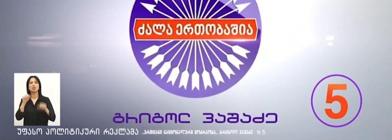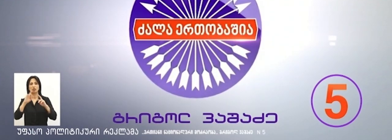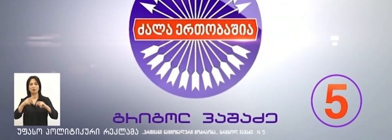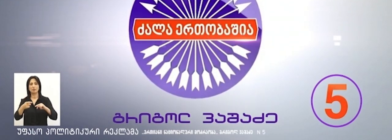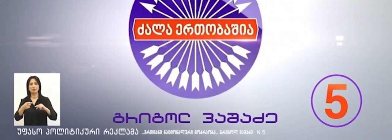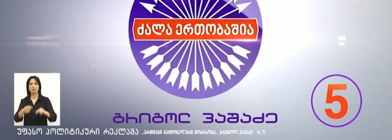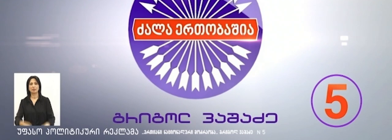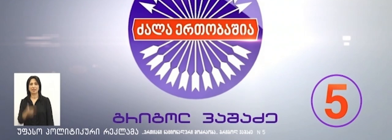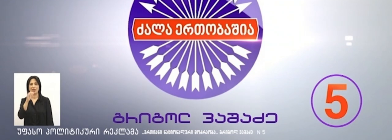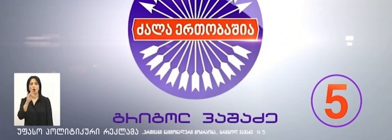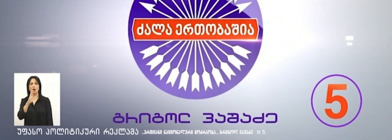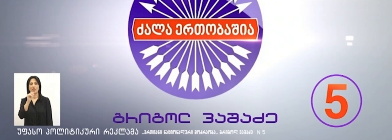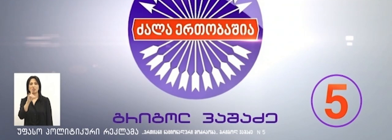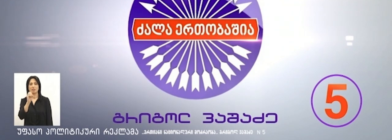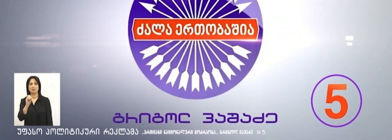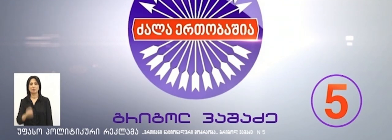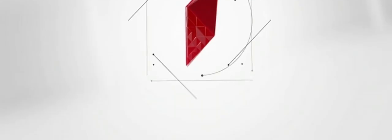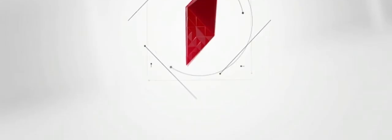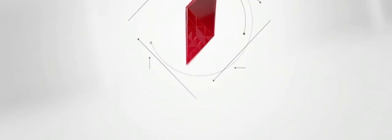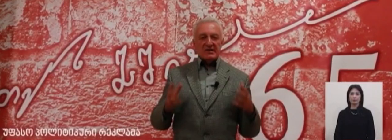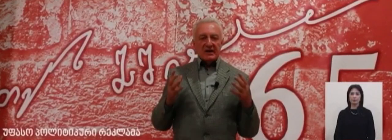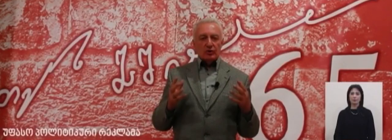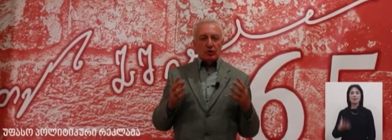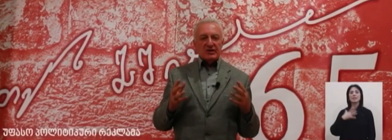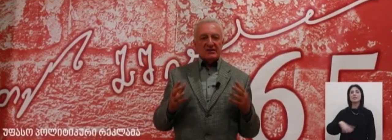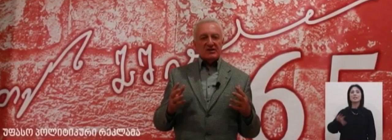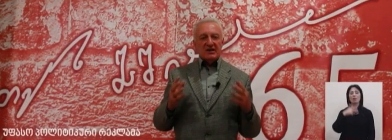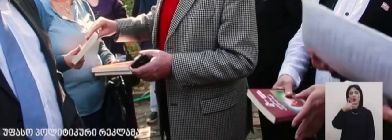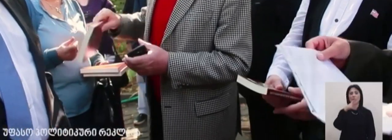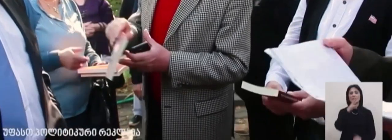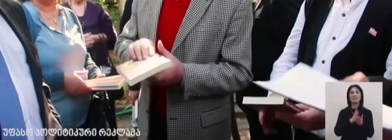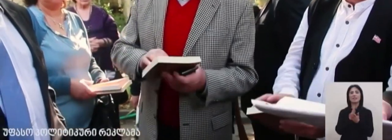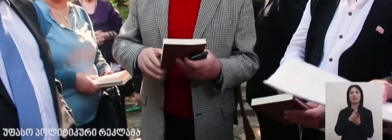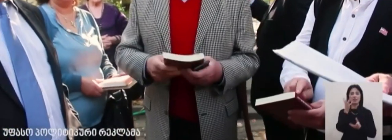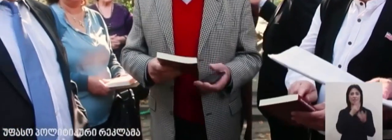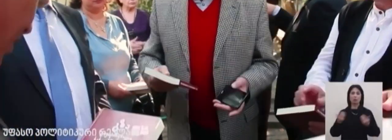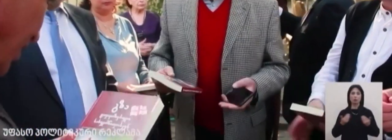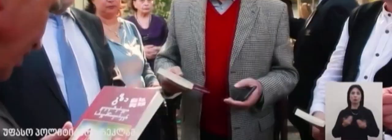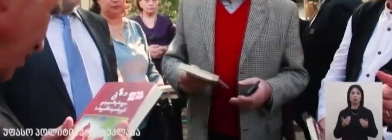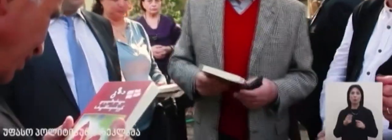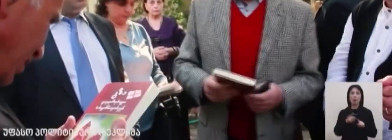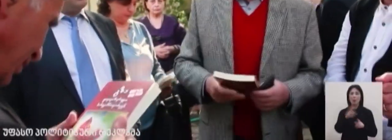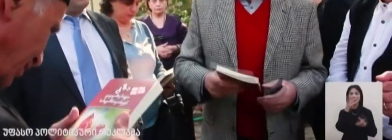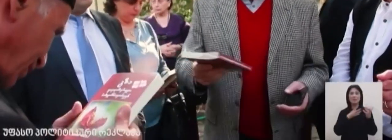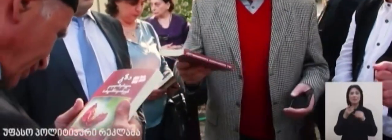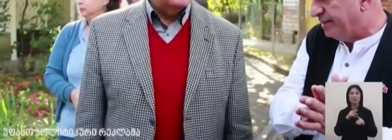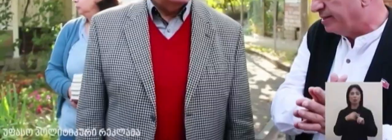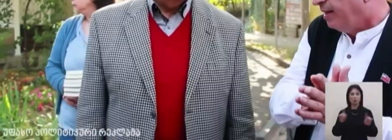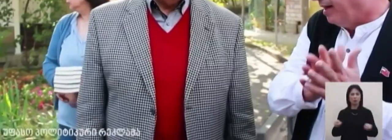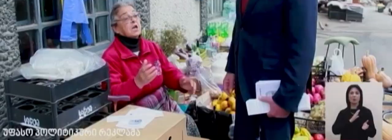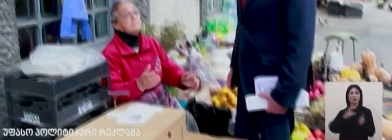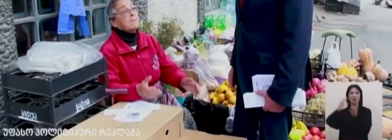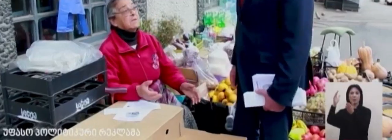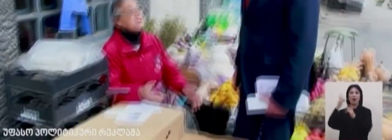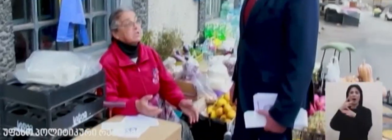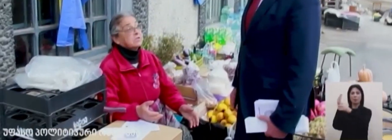ჩვენ შევცვლით. გრიგოლ ვაშაძე. საქართველო 30 წელია სიყალბეში ცხოვრობს და ამ სიყალბემ სახელმწიფო მასშტაბები